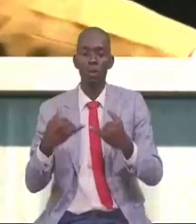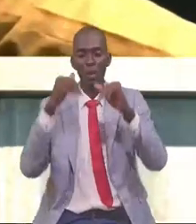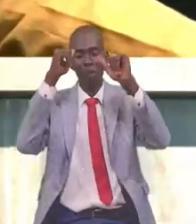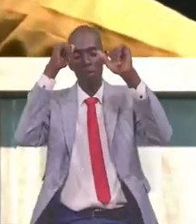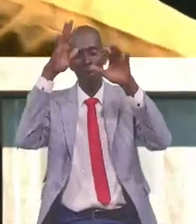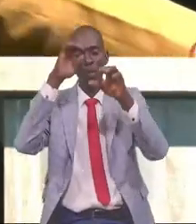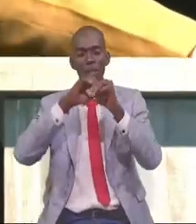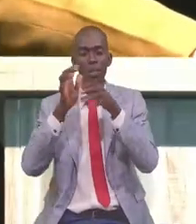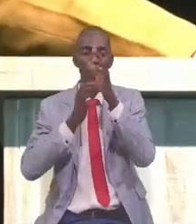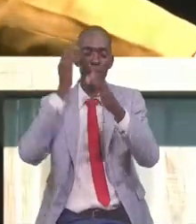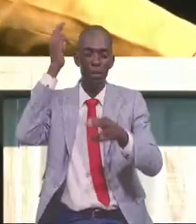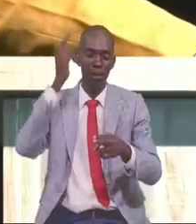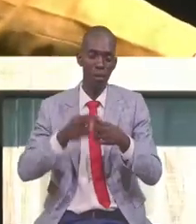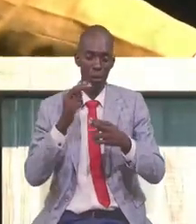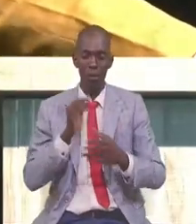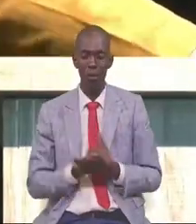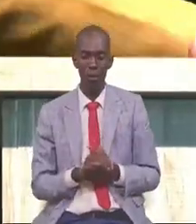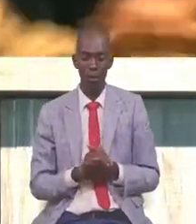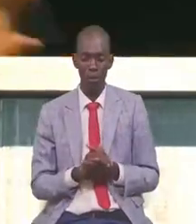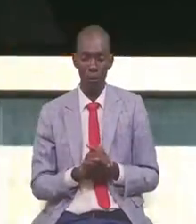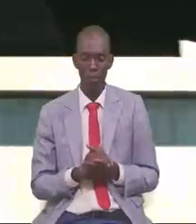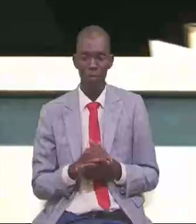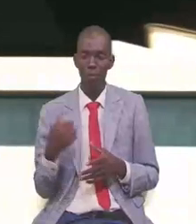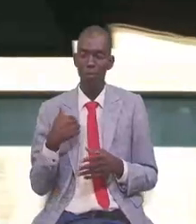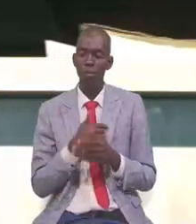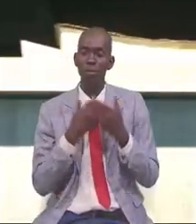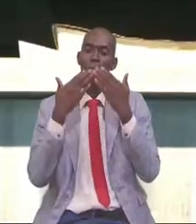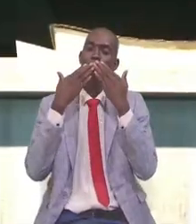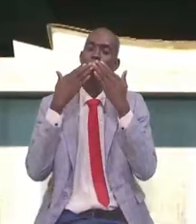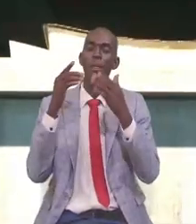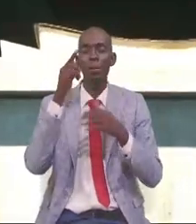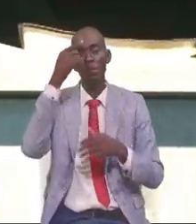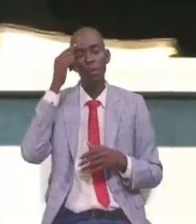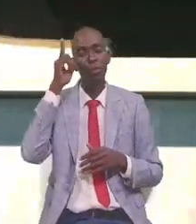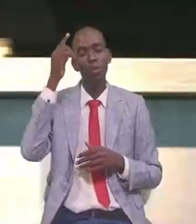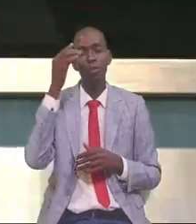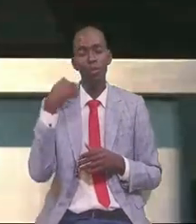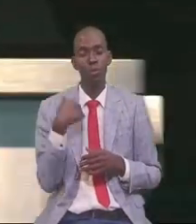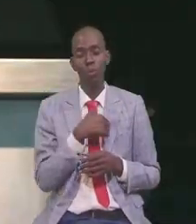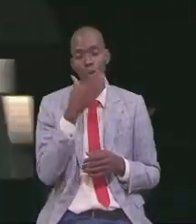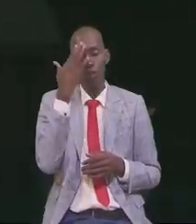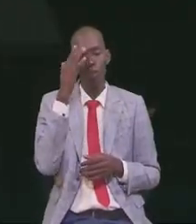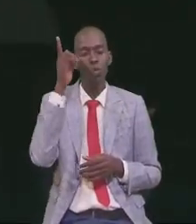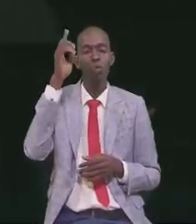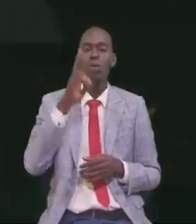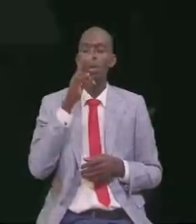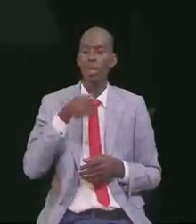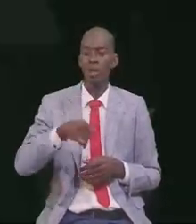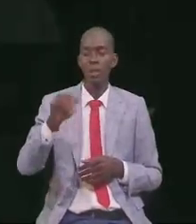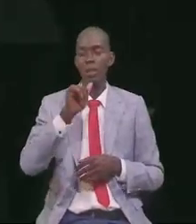de Jésus, nous te remercions parce que nous savons que tu es toujours le Dieu puissant.